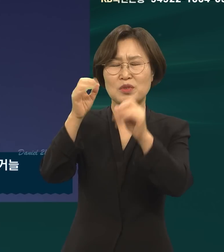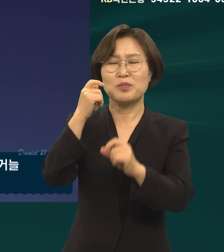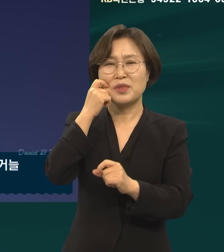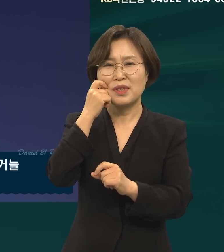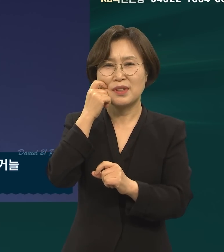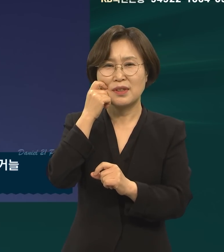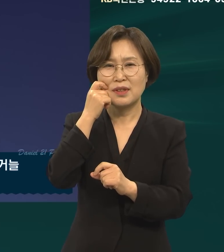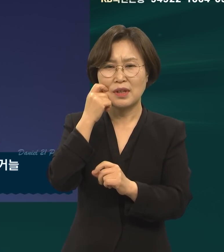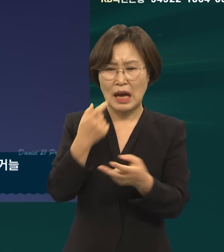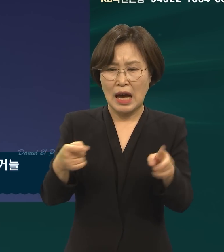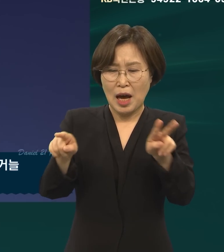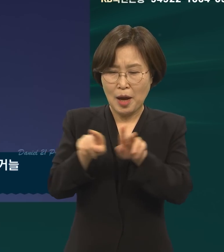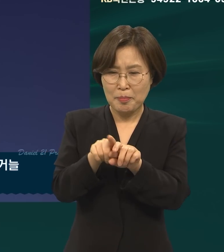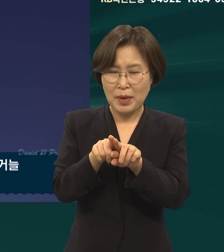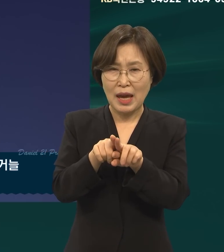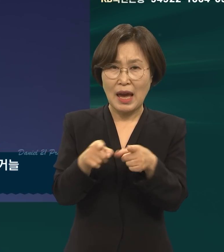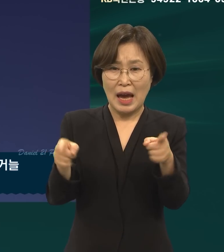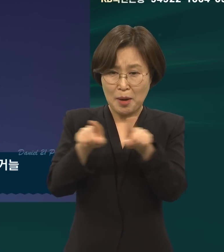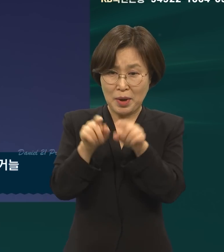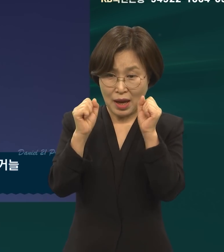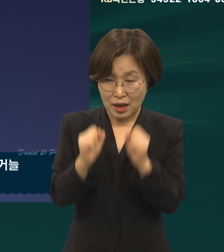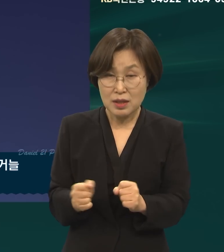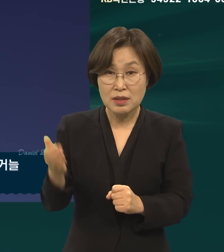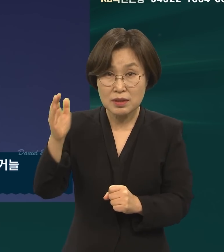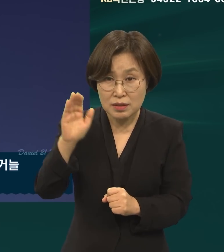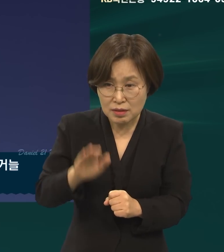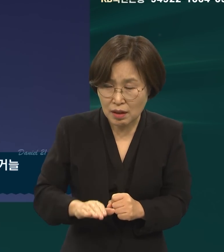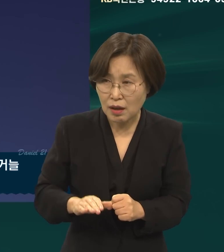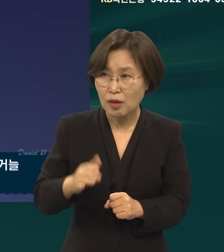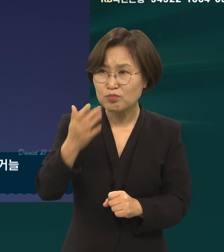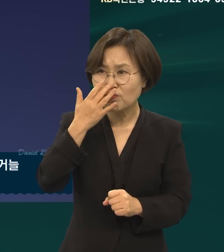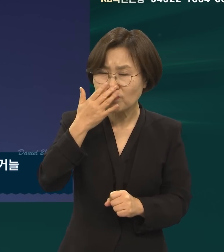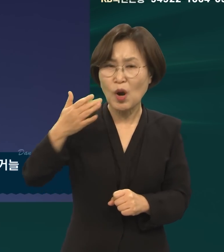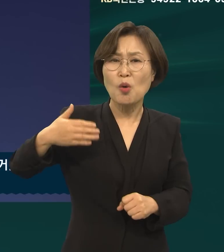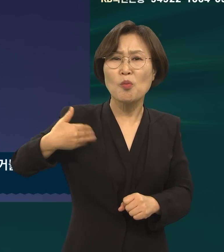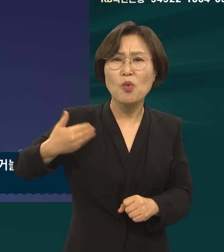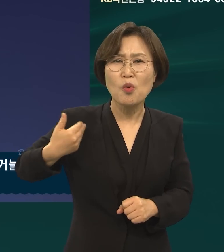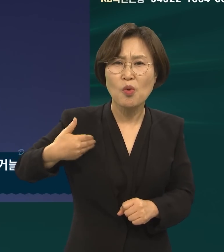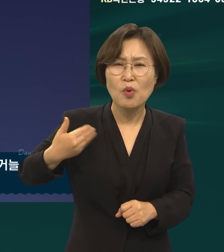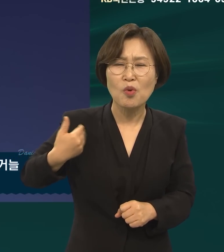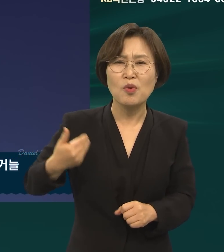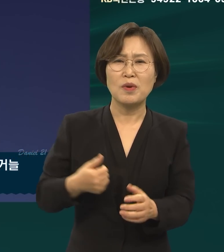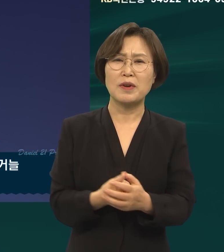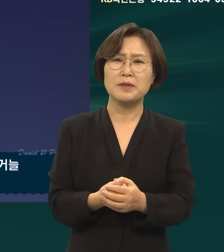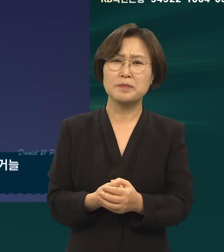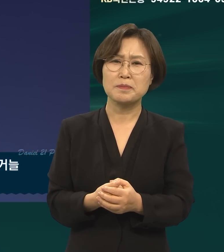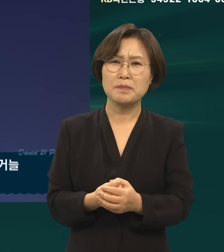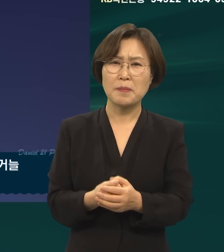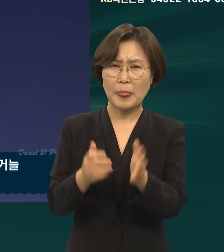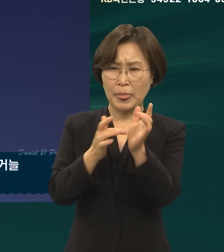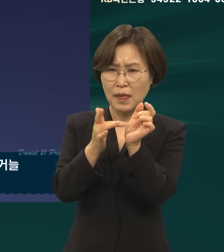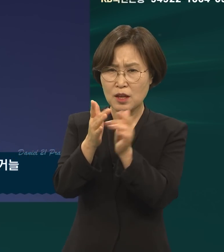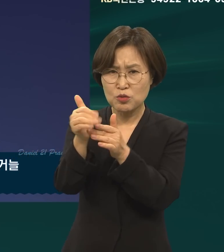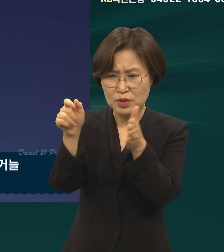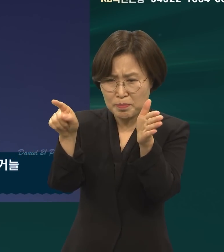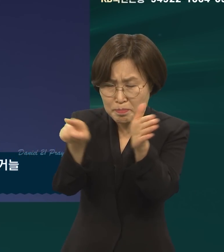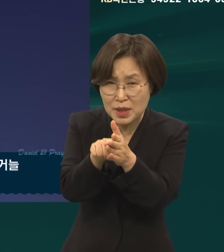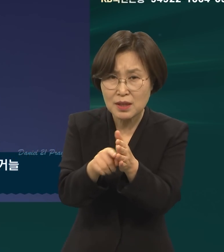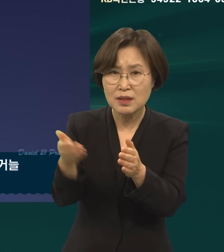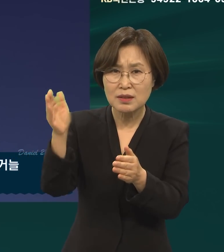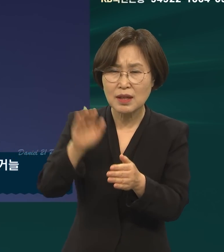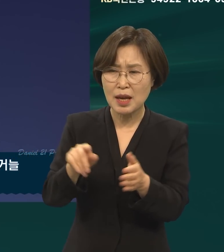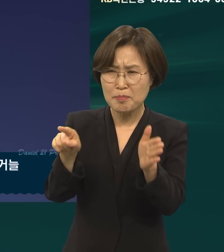동행하고 계신데 동행하는 줄 모를 수 있는 일이 벌어진다는 것입니다. 내가 예수를 믿는데 믿음의